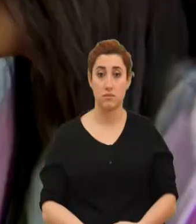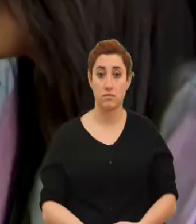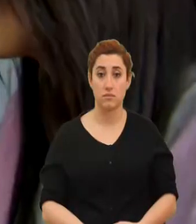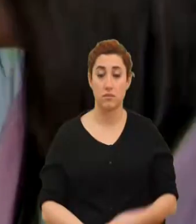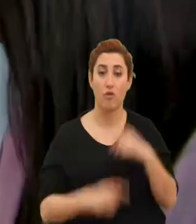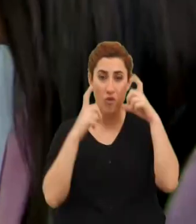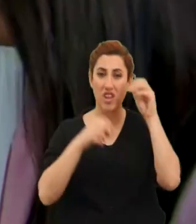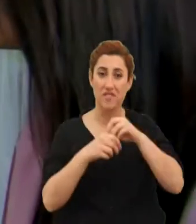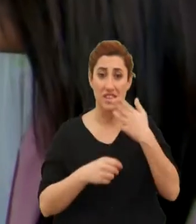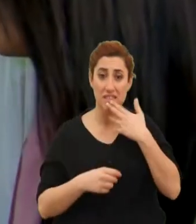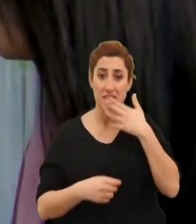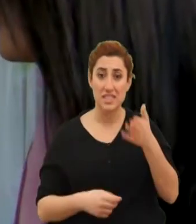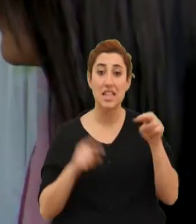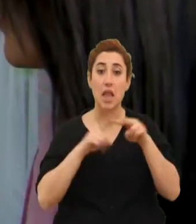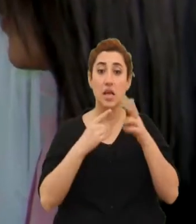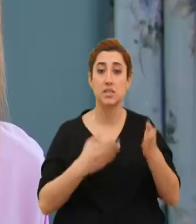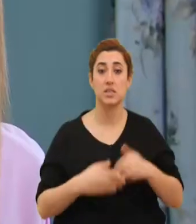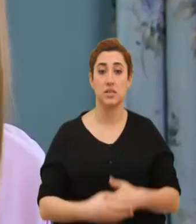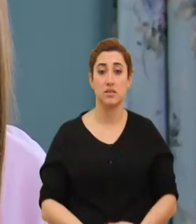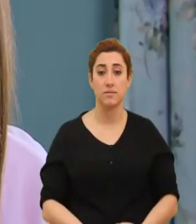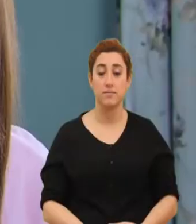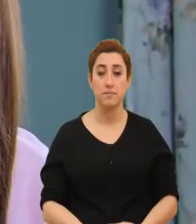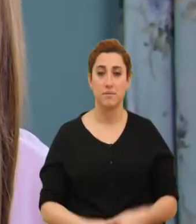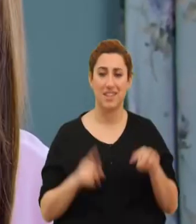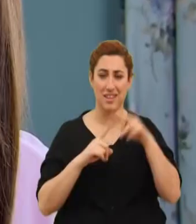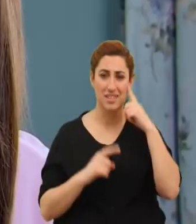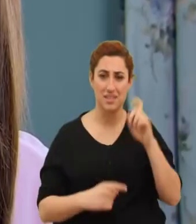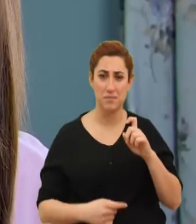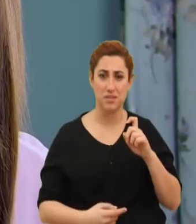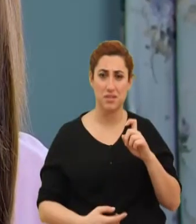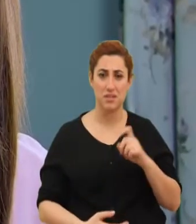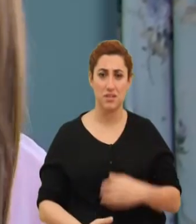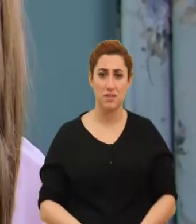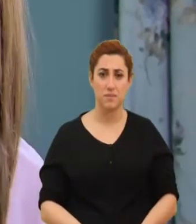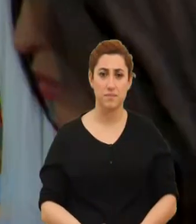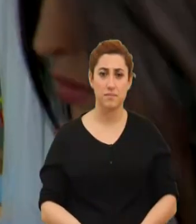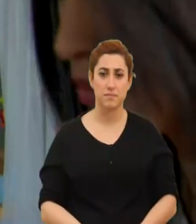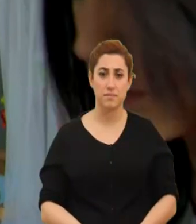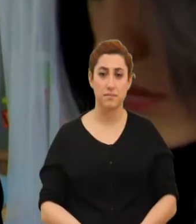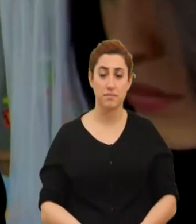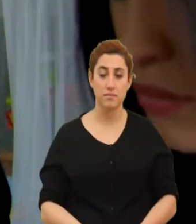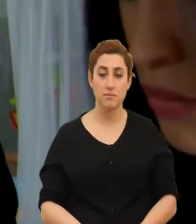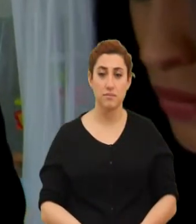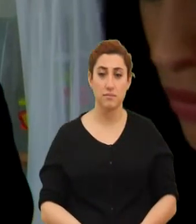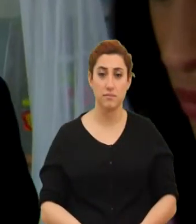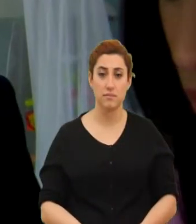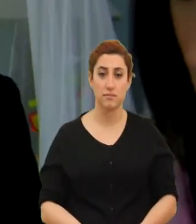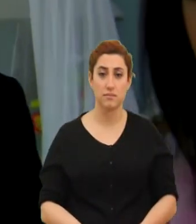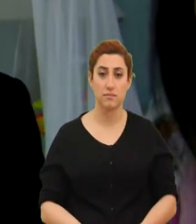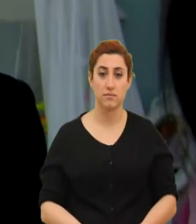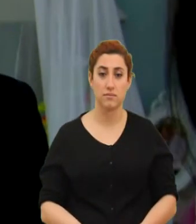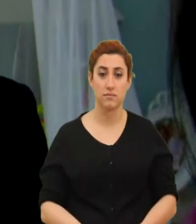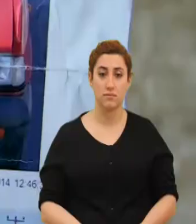Fotoğrafı gösterdi. Fotoğraftaki kız... Nazlı. Nazlı mı? Alıp baktı.